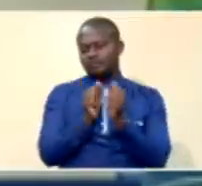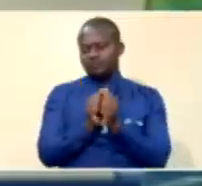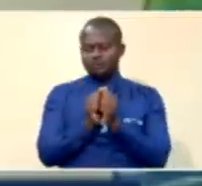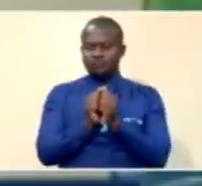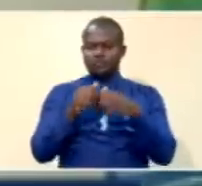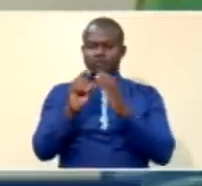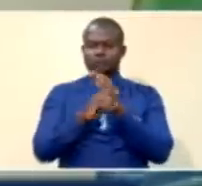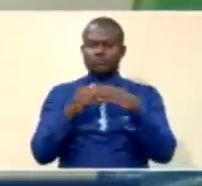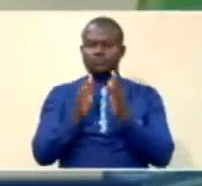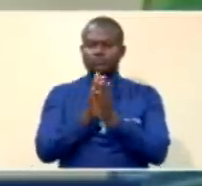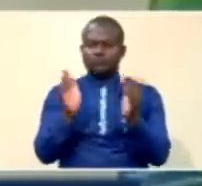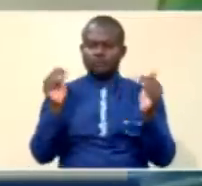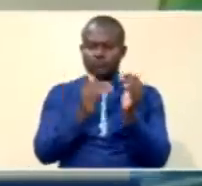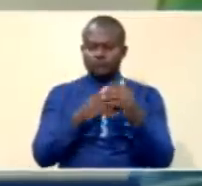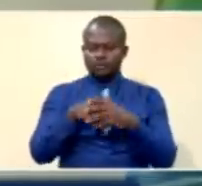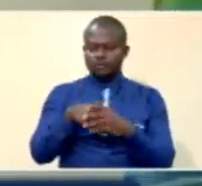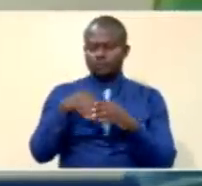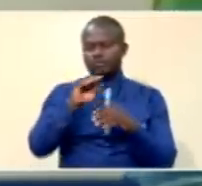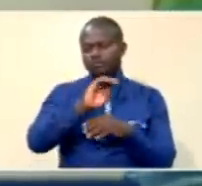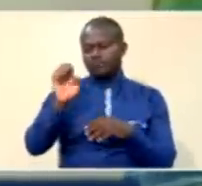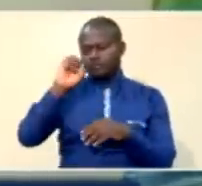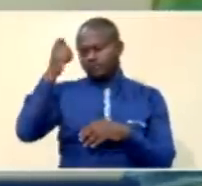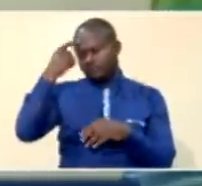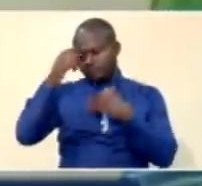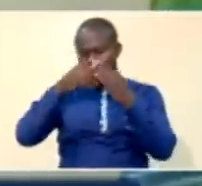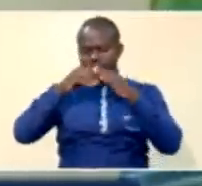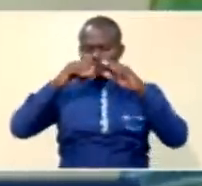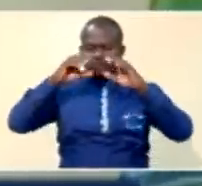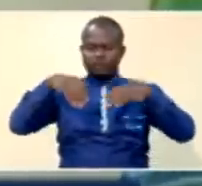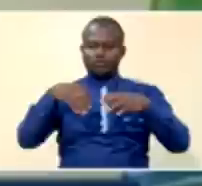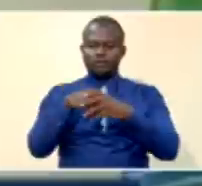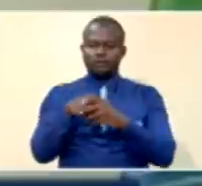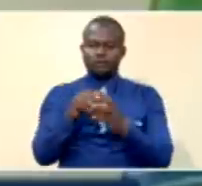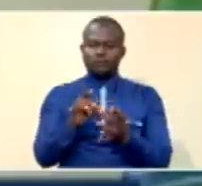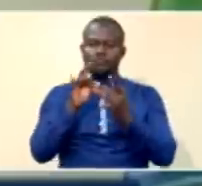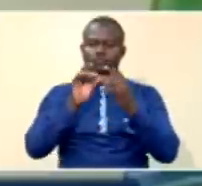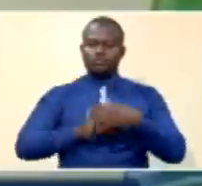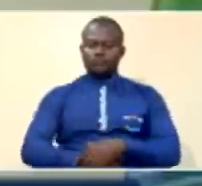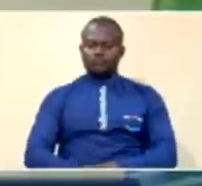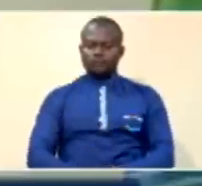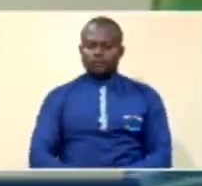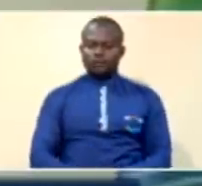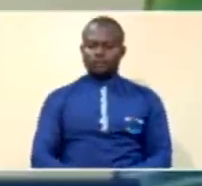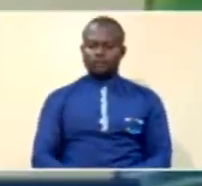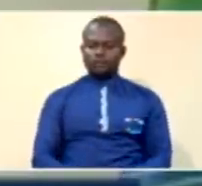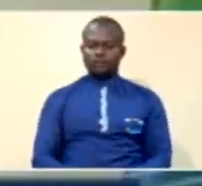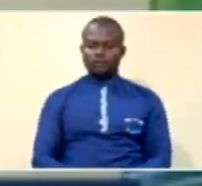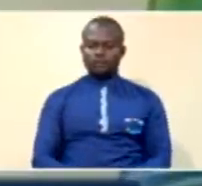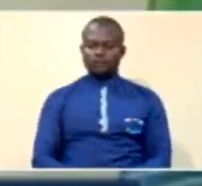muri rusange ndetse no mu burasirazuba bwa Repubulika ya Demokarasi ya Kongo by'umwihariko.